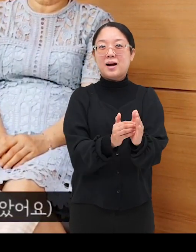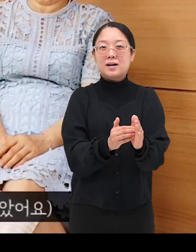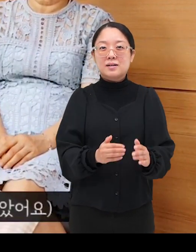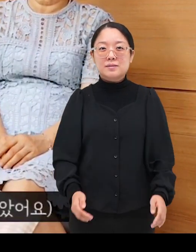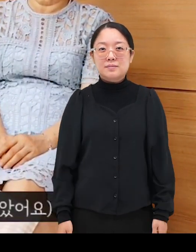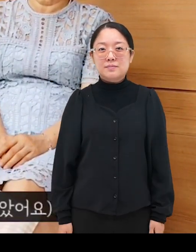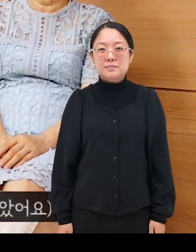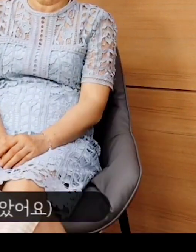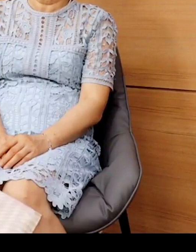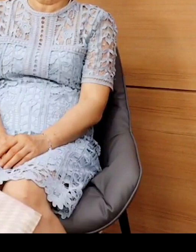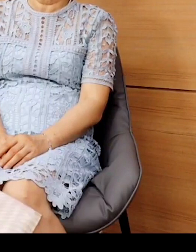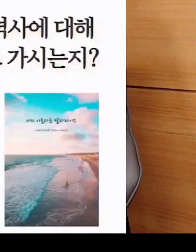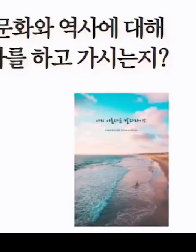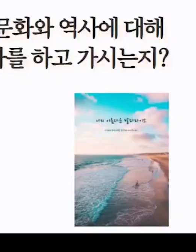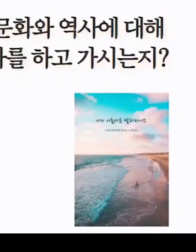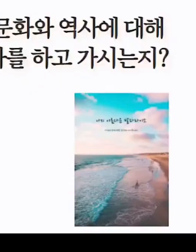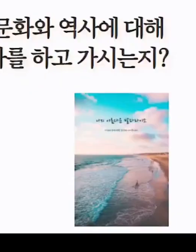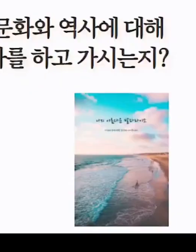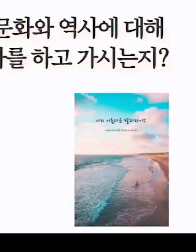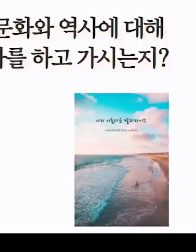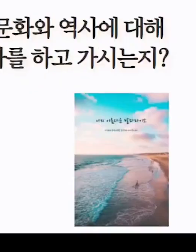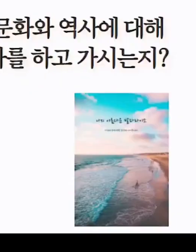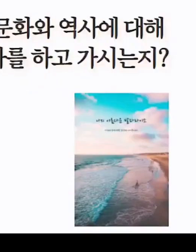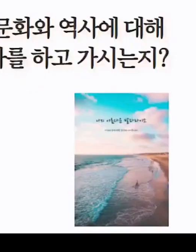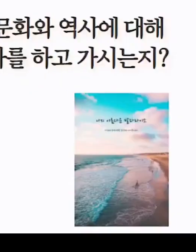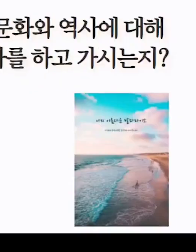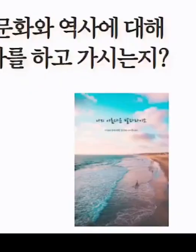생가만 가보게 돼서 그래서